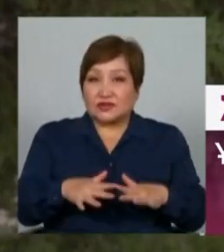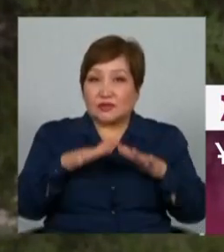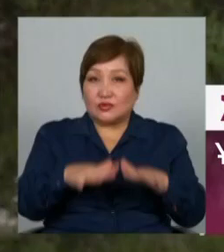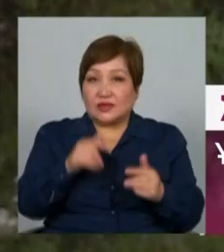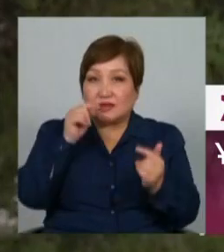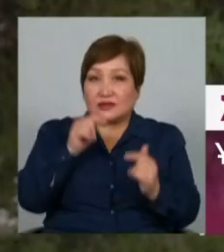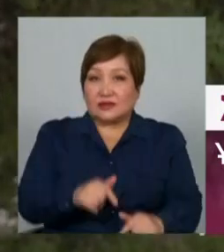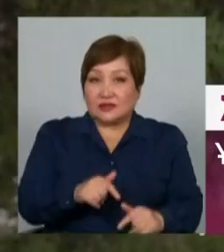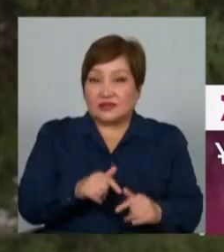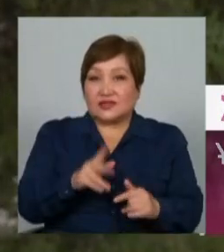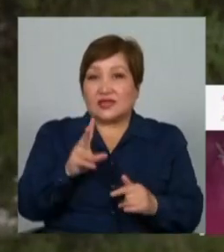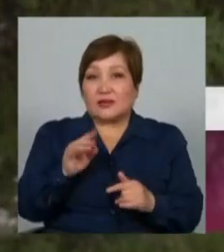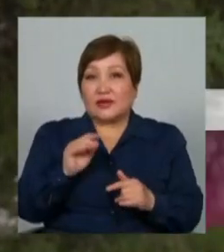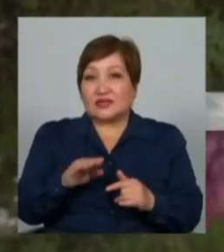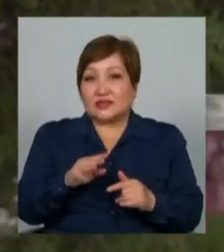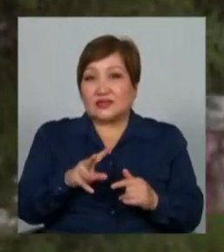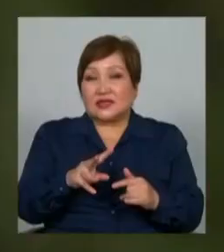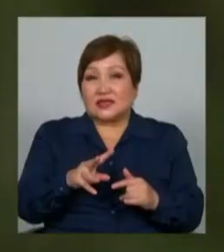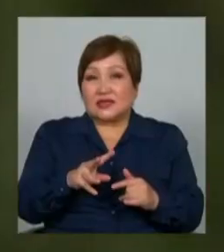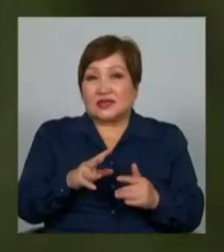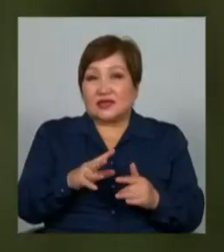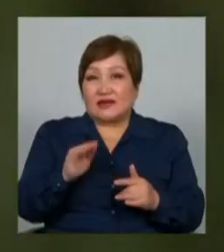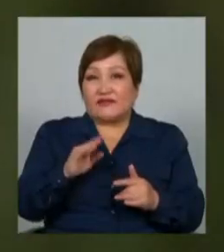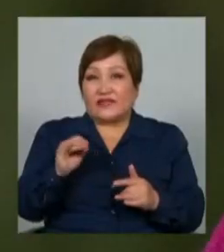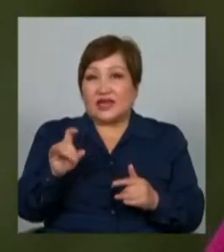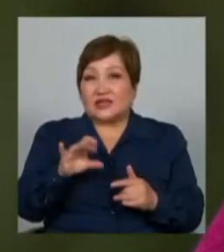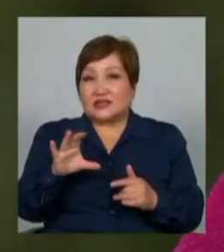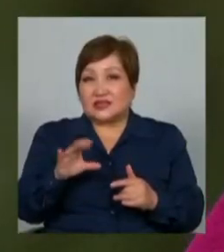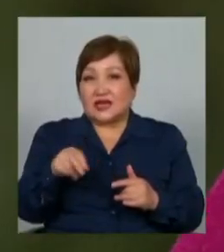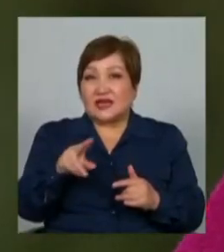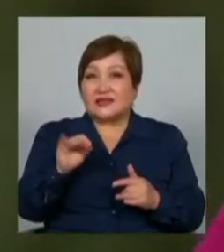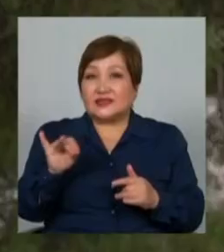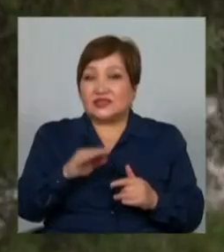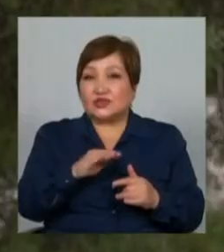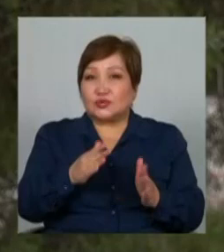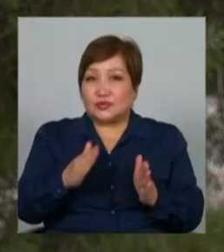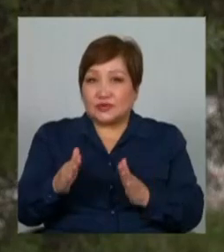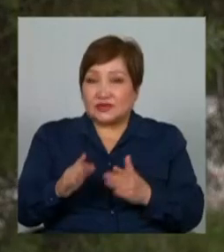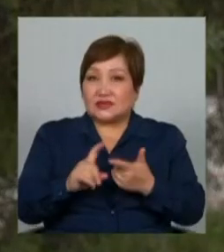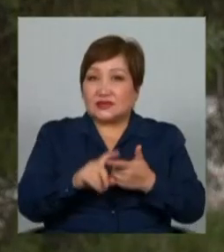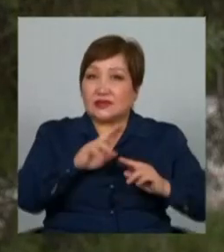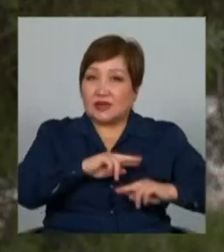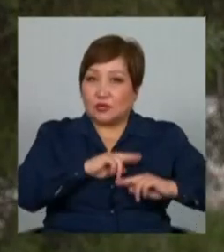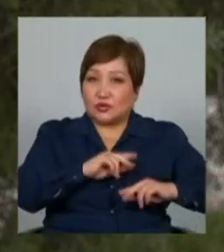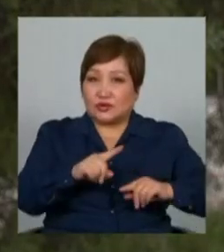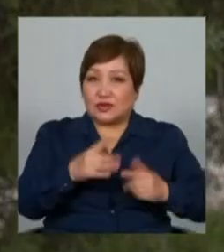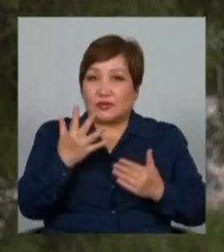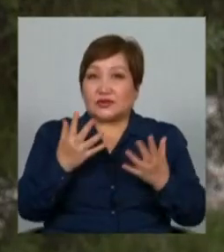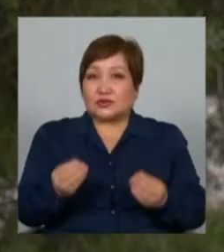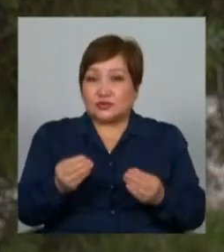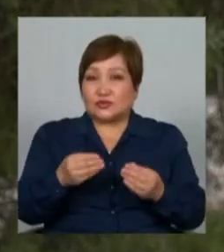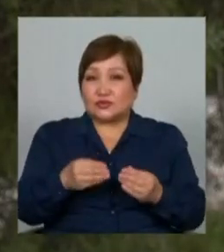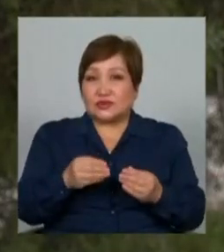арнайы VPN желісі және де анау Face ID жүйесі іске қосылып отыр. 5 пән бойынша тапсырылады.